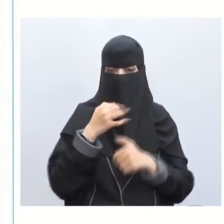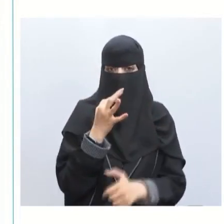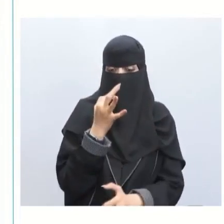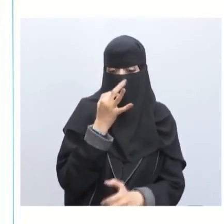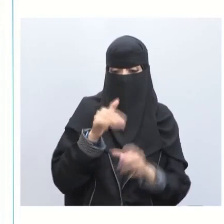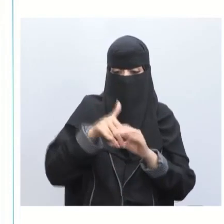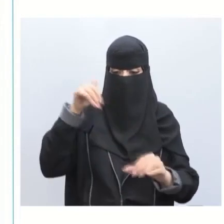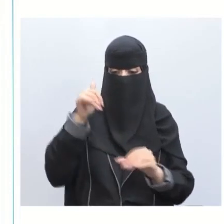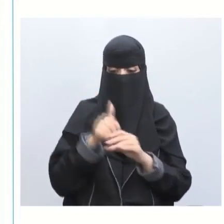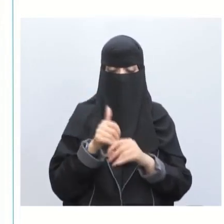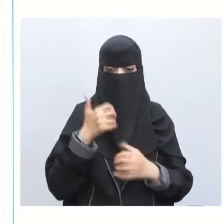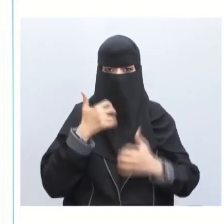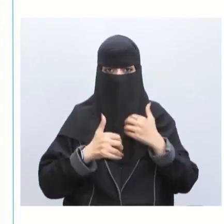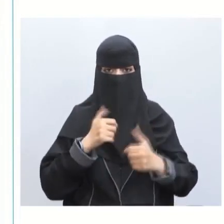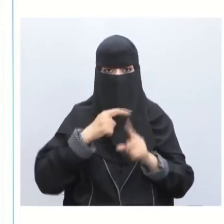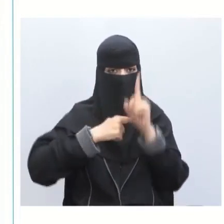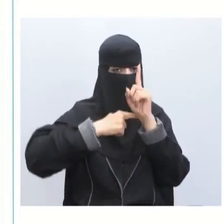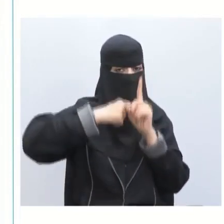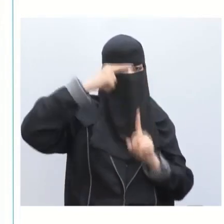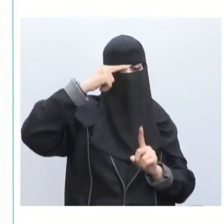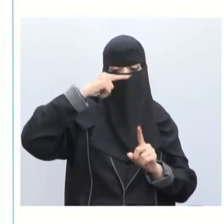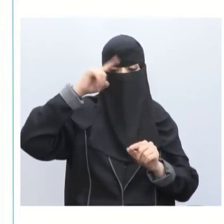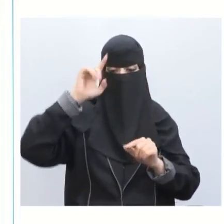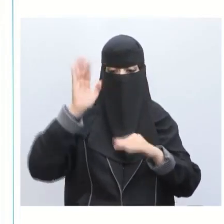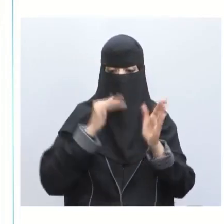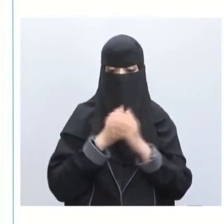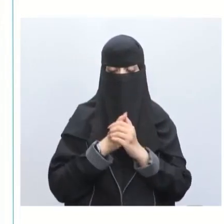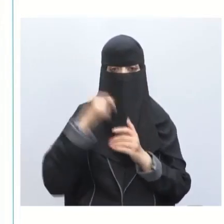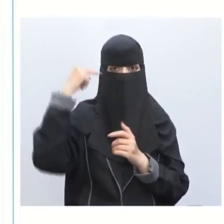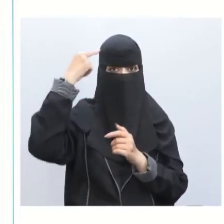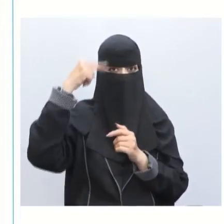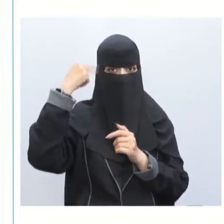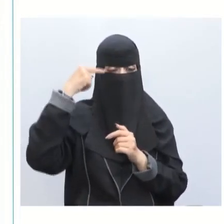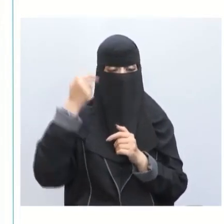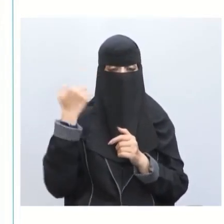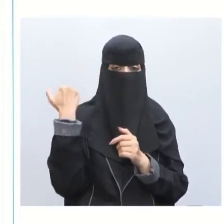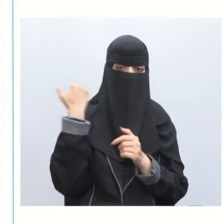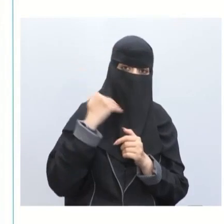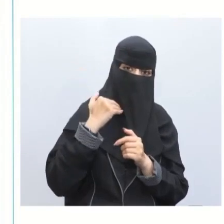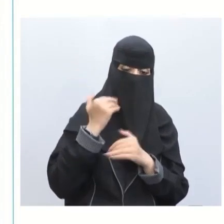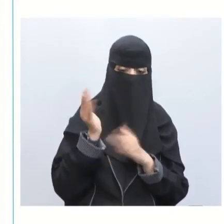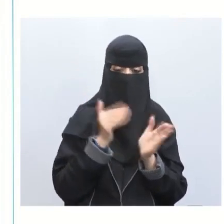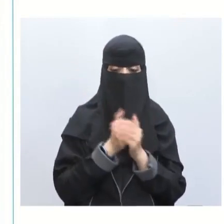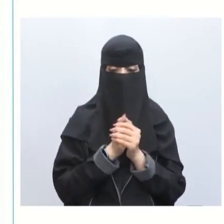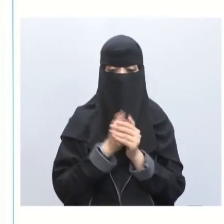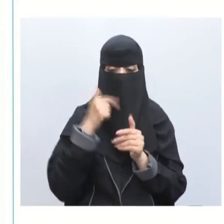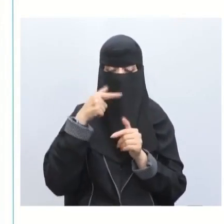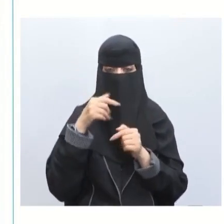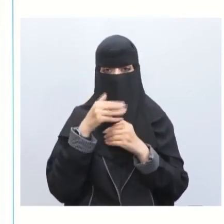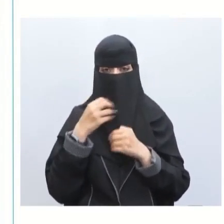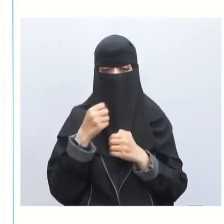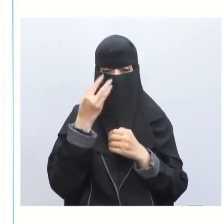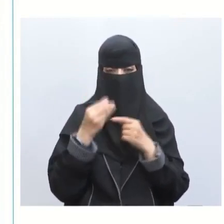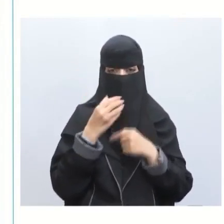بالخجل والانسحاب الشعور كذلك بالغضب وتفكير بالانتحار وقله